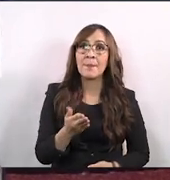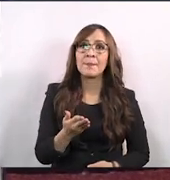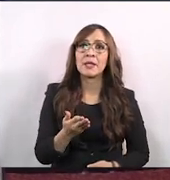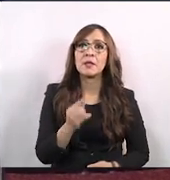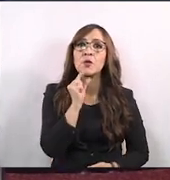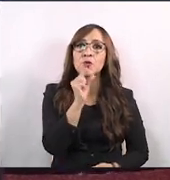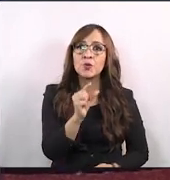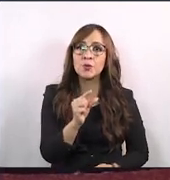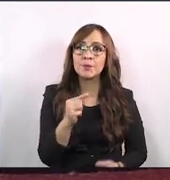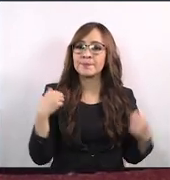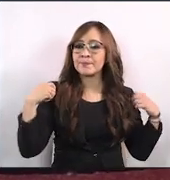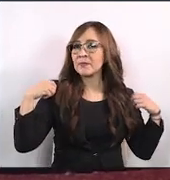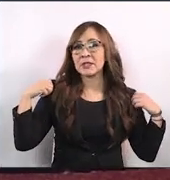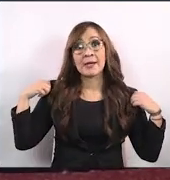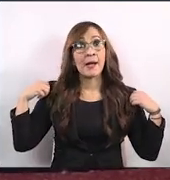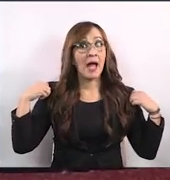tetapi demi